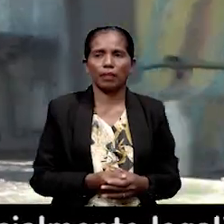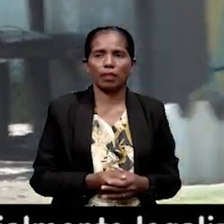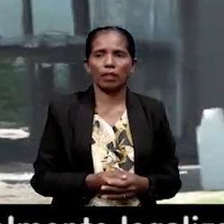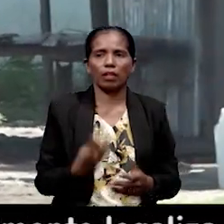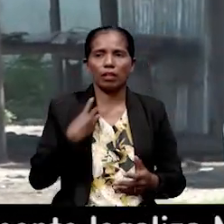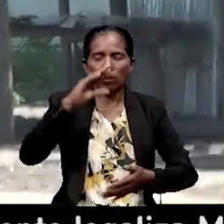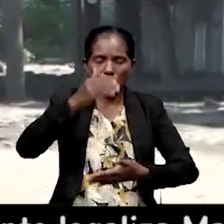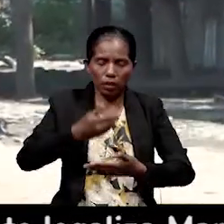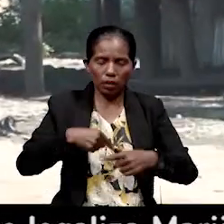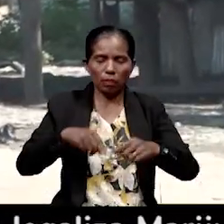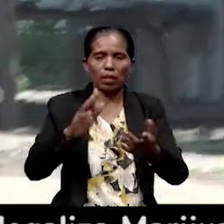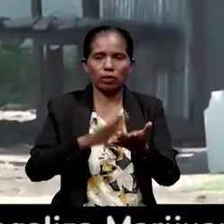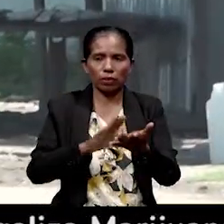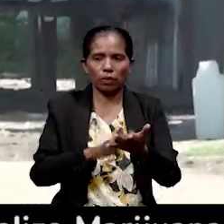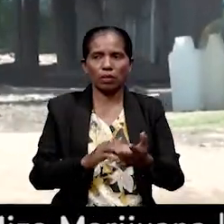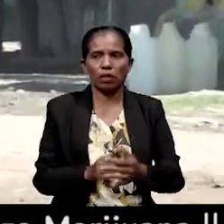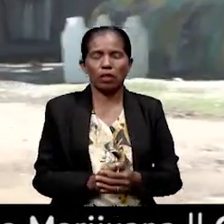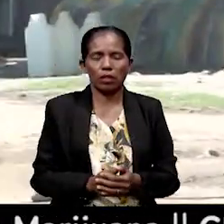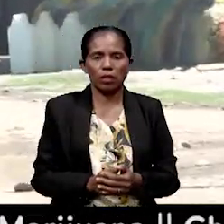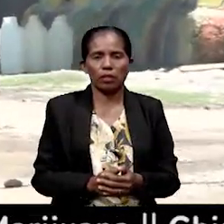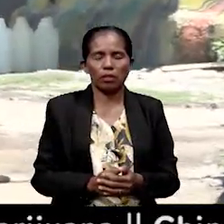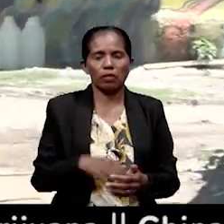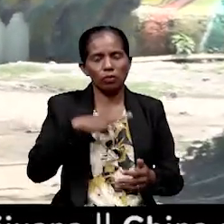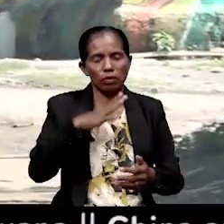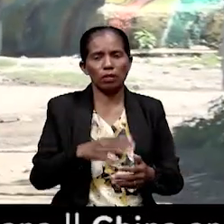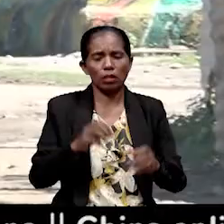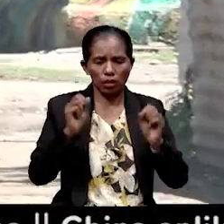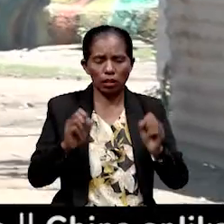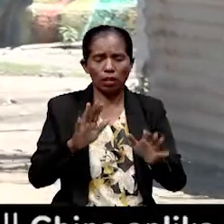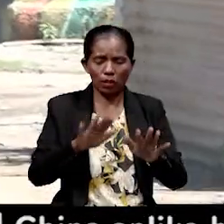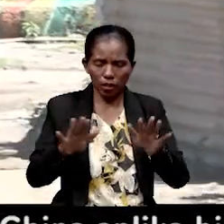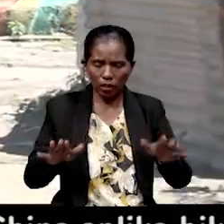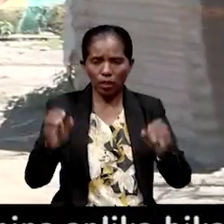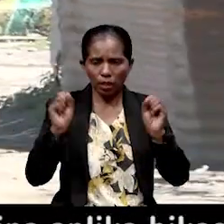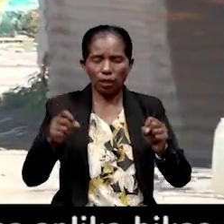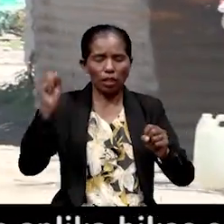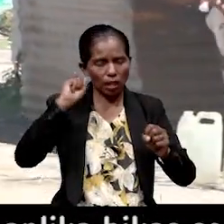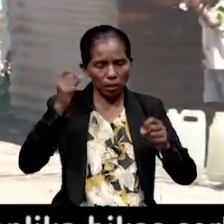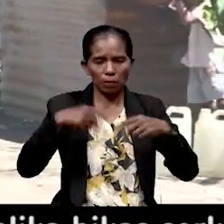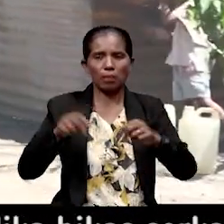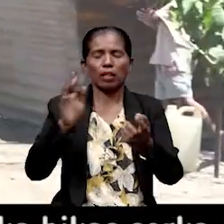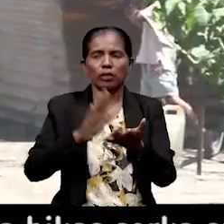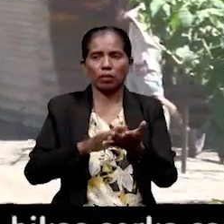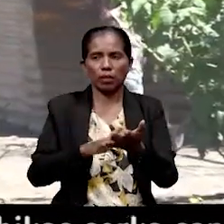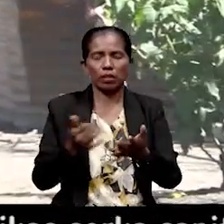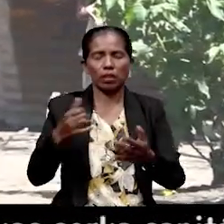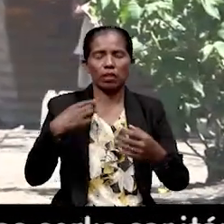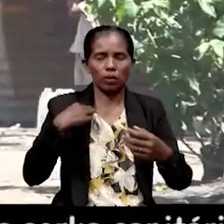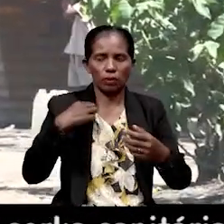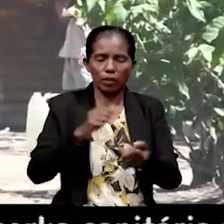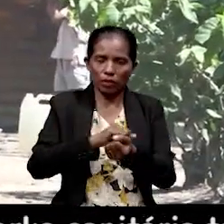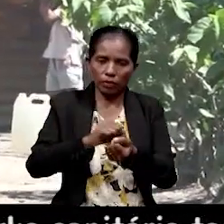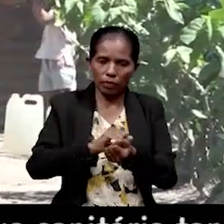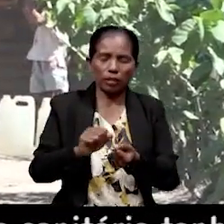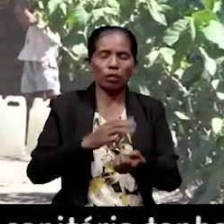tu be skol sir ba ho be. Isim poer sir ne. Sir ten ki harus mos haris mos mak sir ba. Sir ne rofa sir ne ten pasti mos